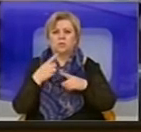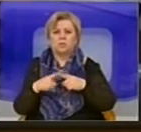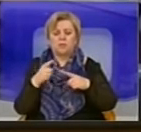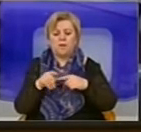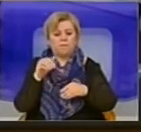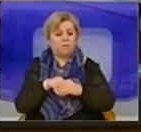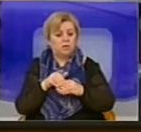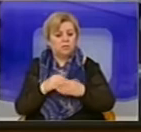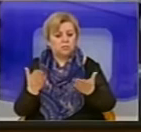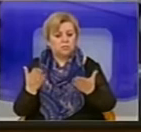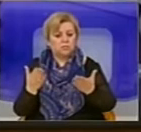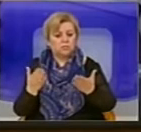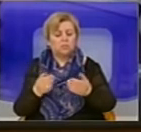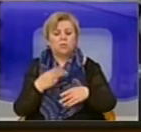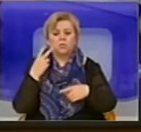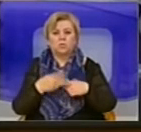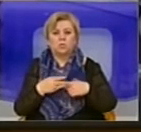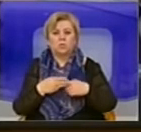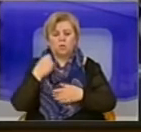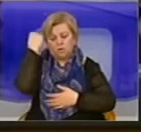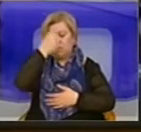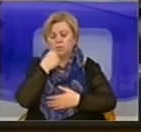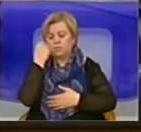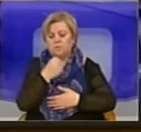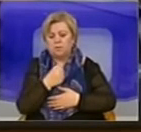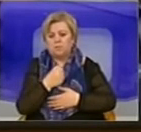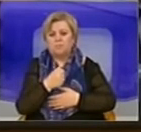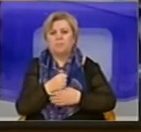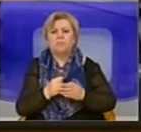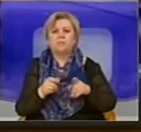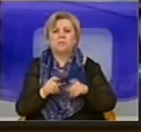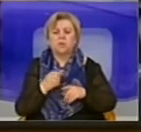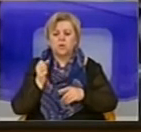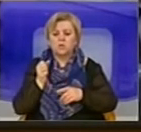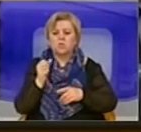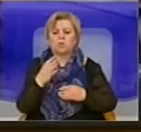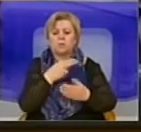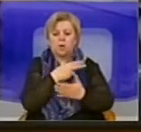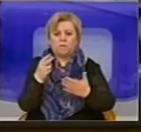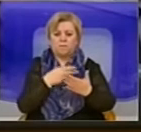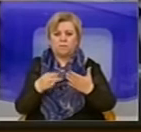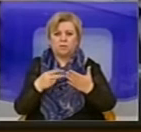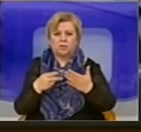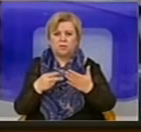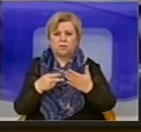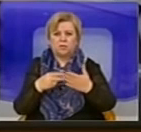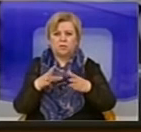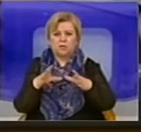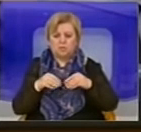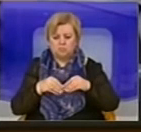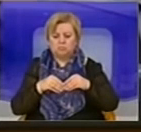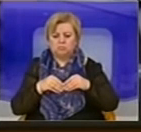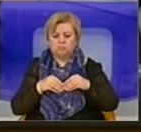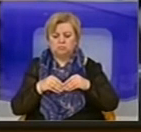votat, dhe e dyta, shkaku që Kosova tashmë në mënyrë unilaterale një numër të konventave të Këshillit të Evropës veç se i ka bërë të